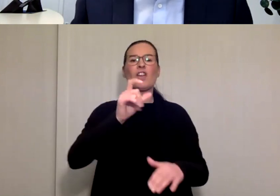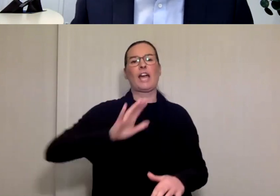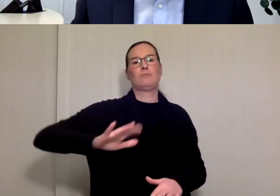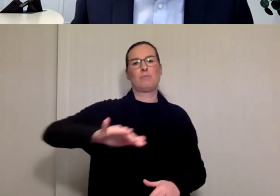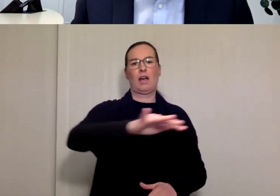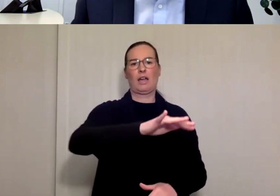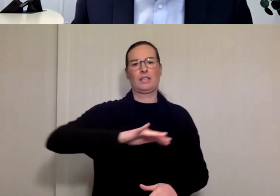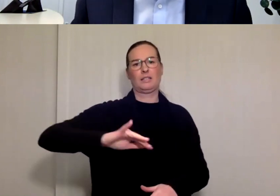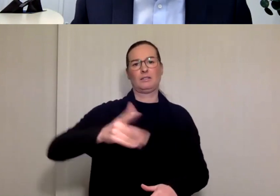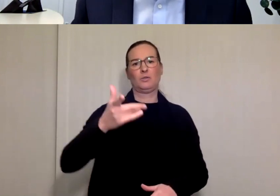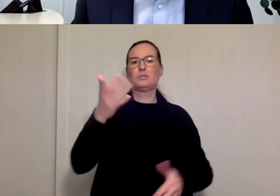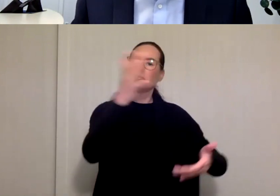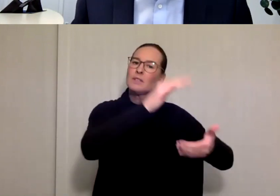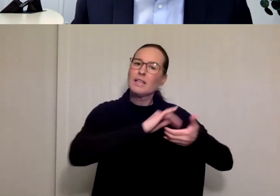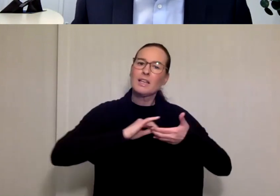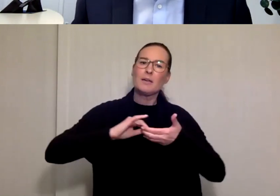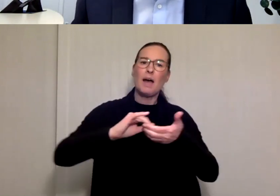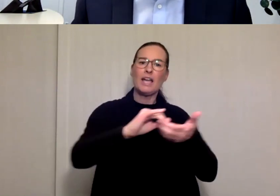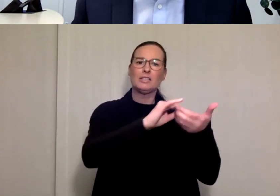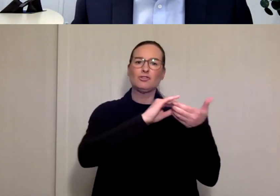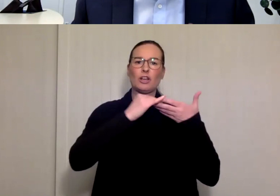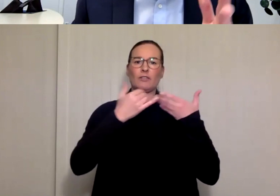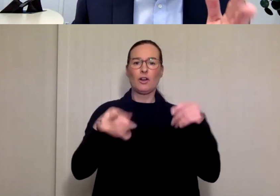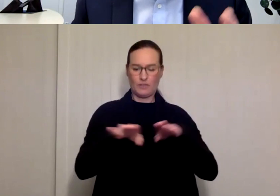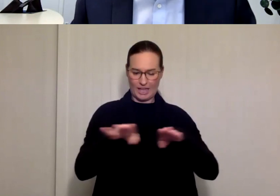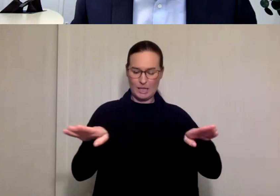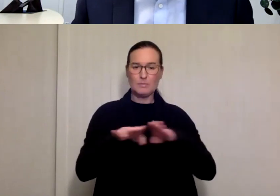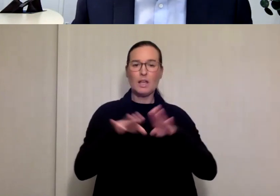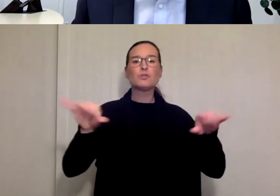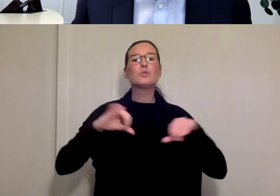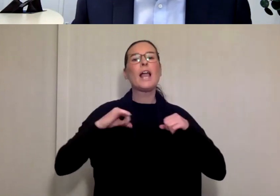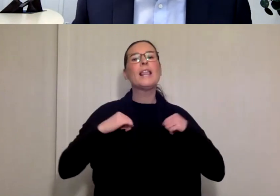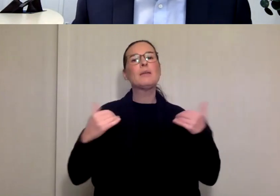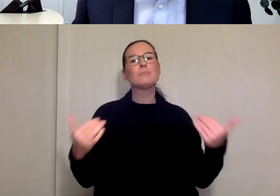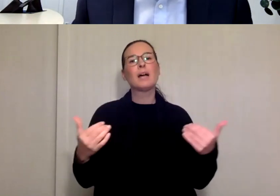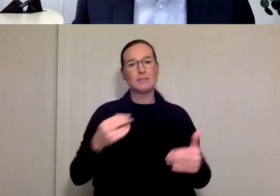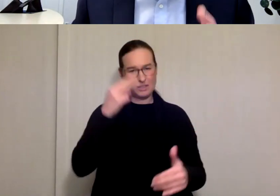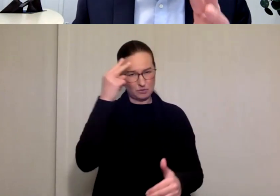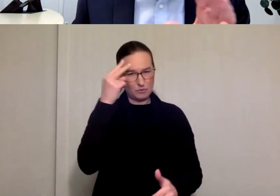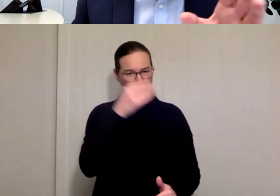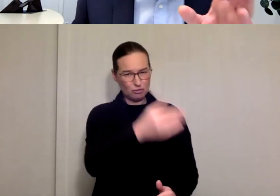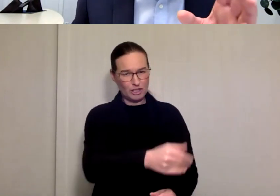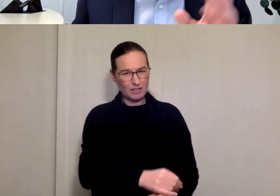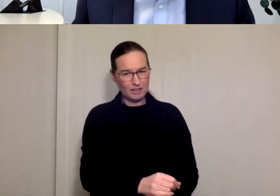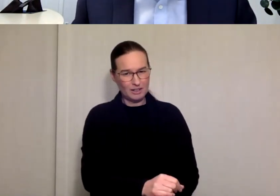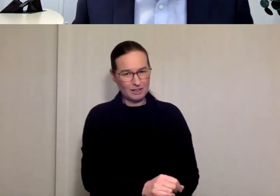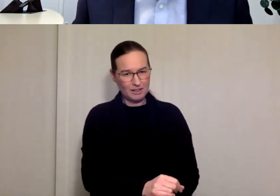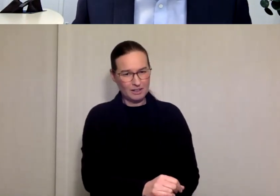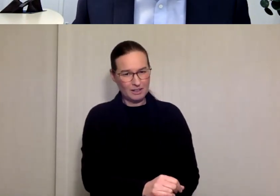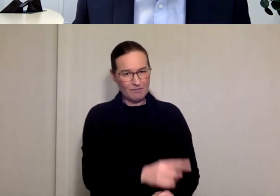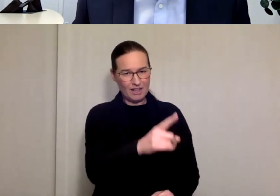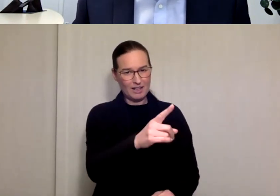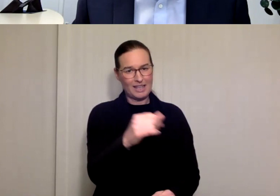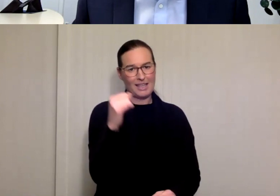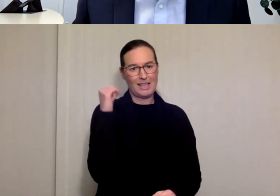ja, Gemeinschaft tatsächlich auf der Ebene zu erleben. Habe ich Sie da richtig verstanden? Sie haben eben zwischenzeitlich mit dem